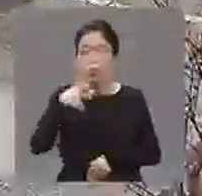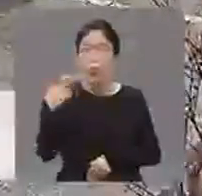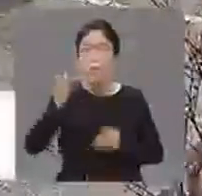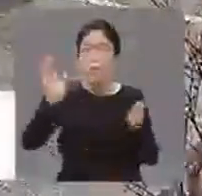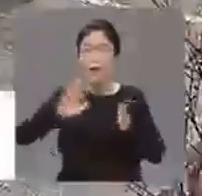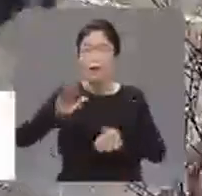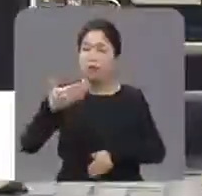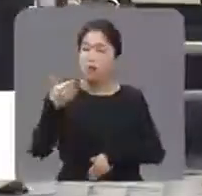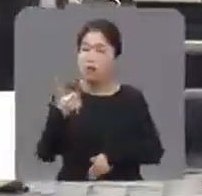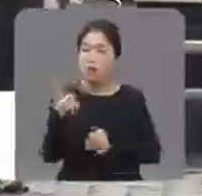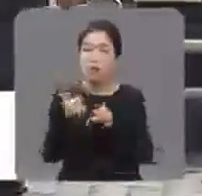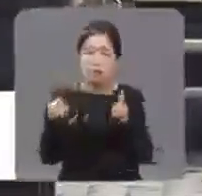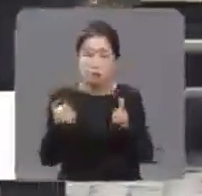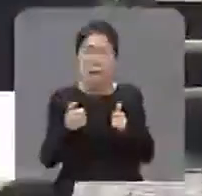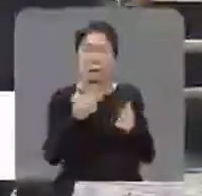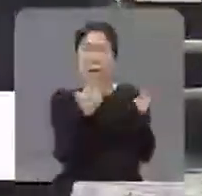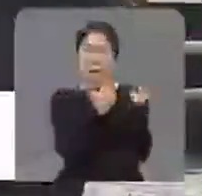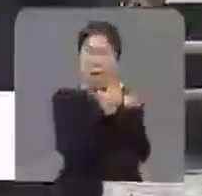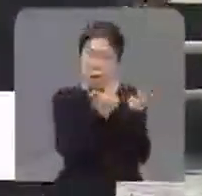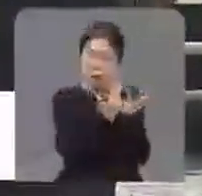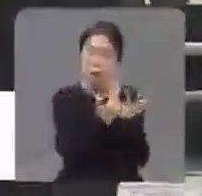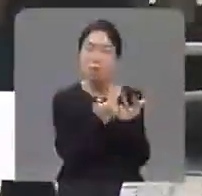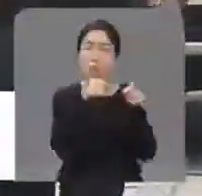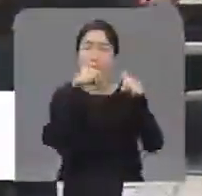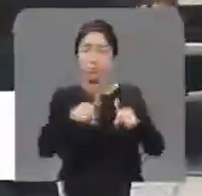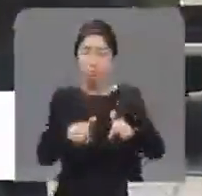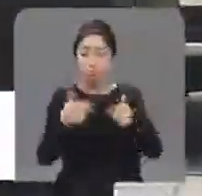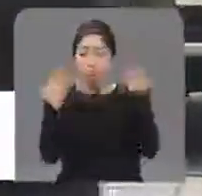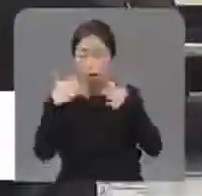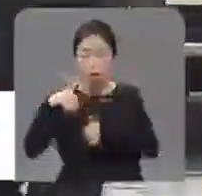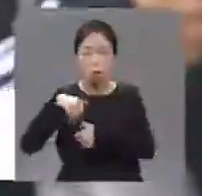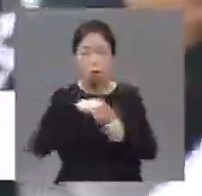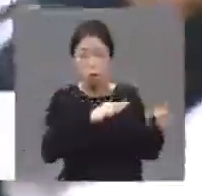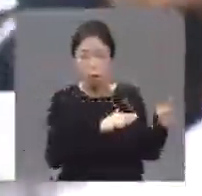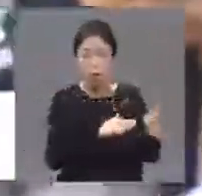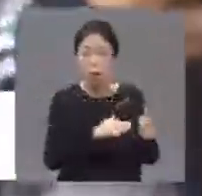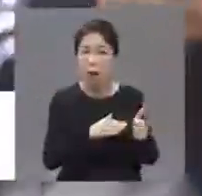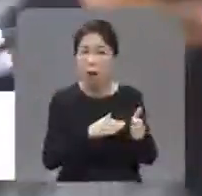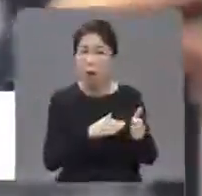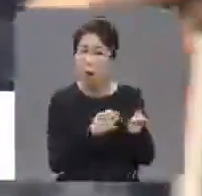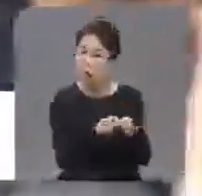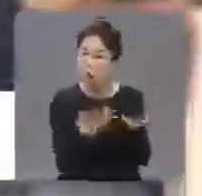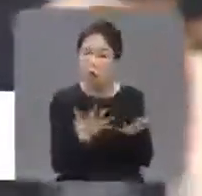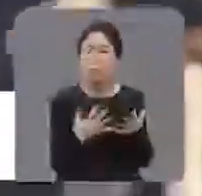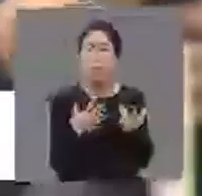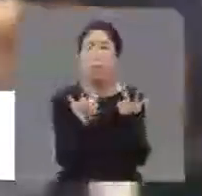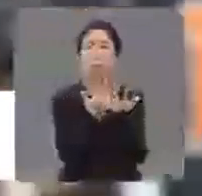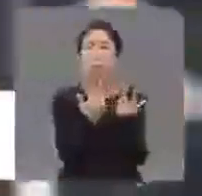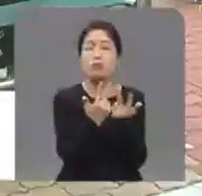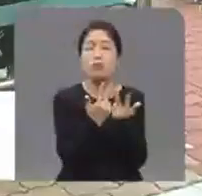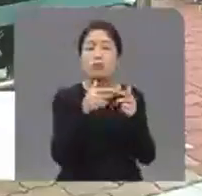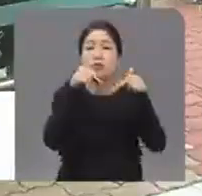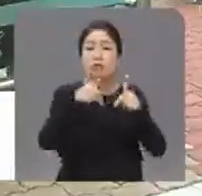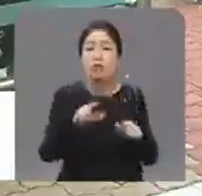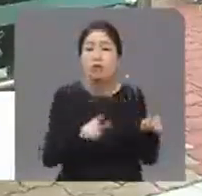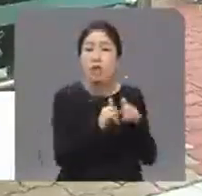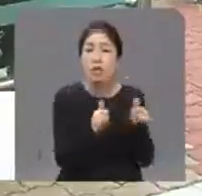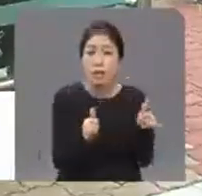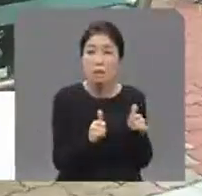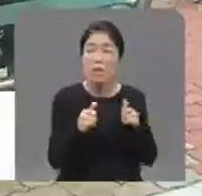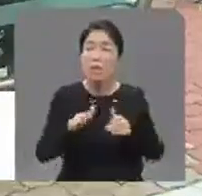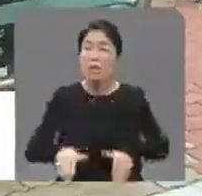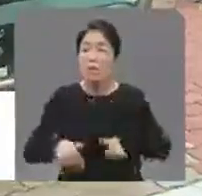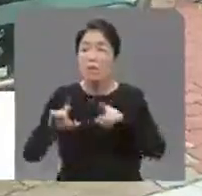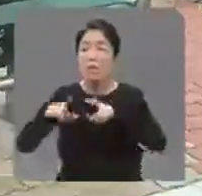학생 950여 명이 북구와 서구 학교로 배정받고 연쇄적으로 북구와 서구 일부 학생들은 남구와